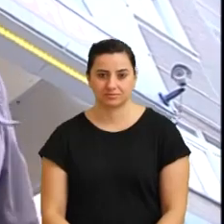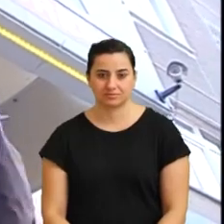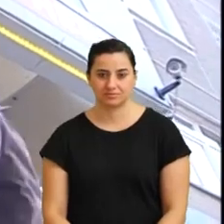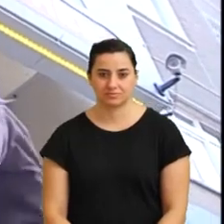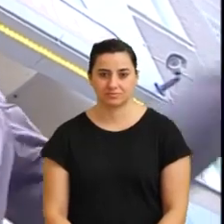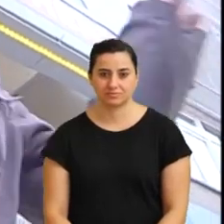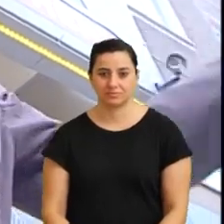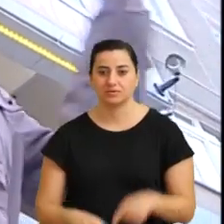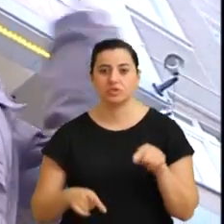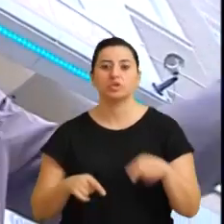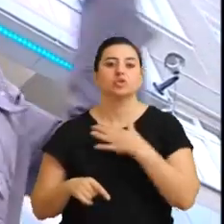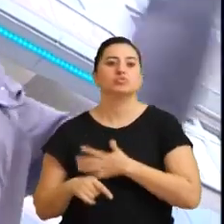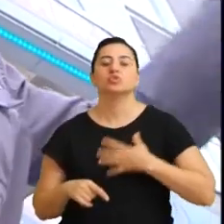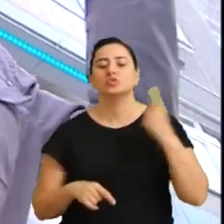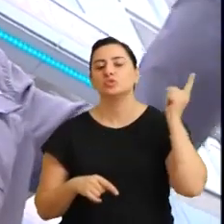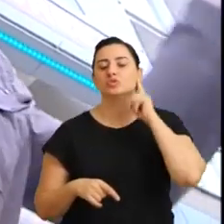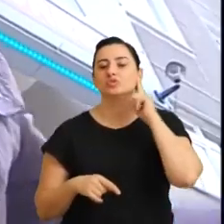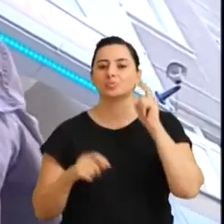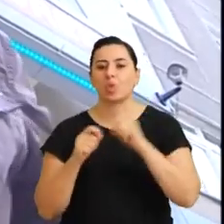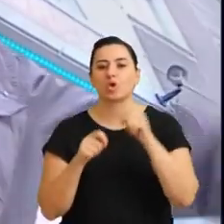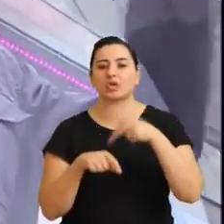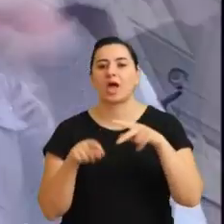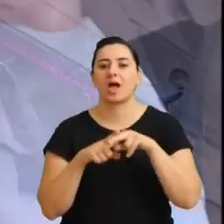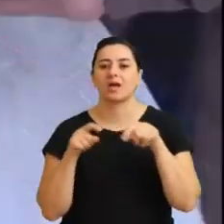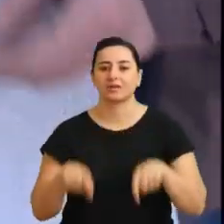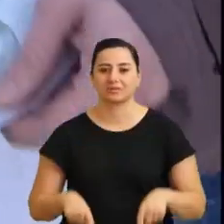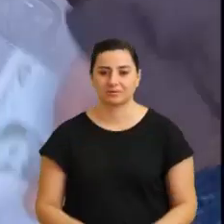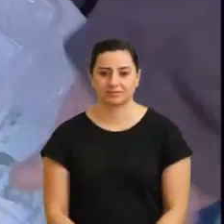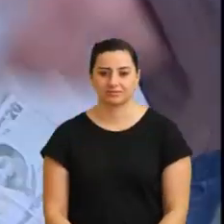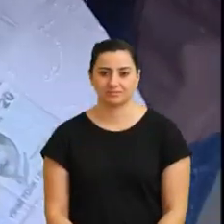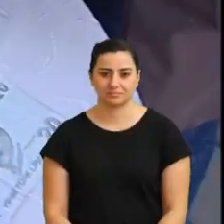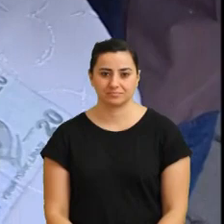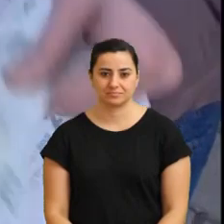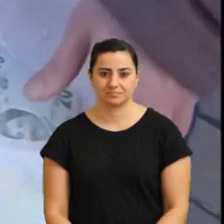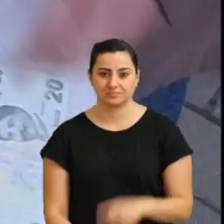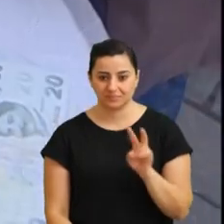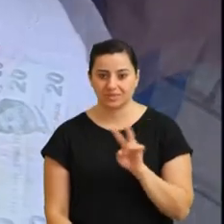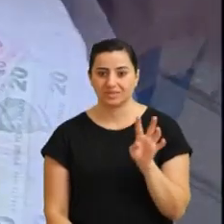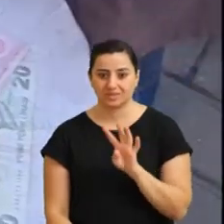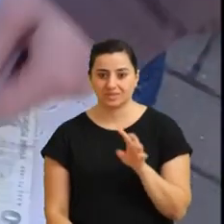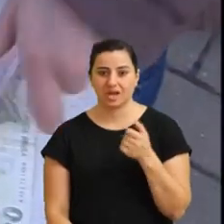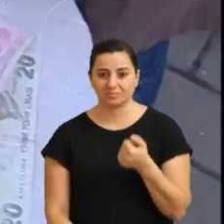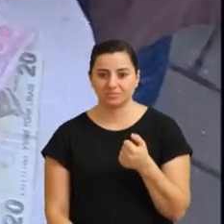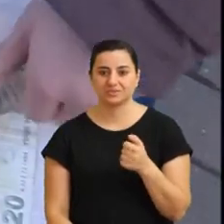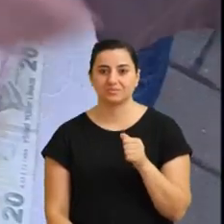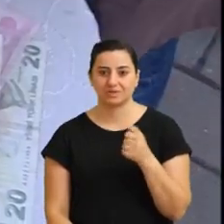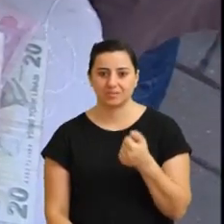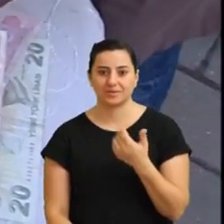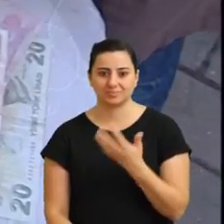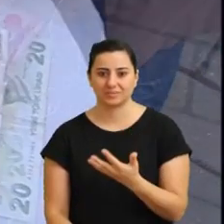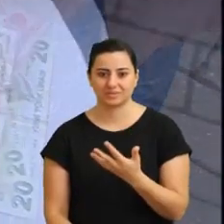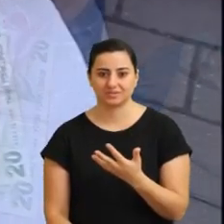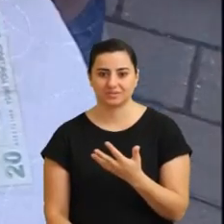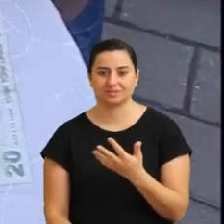burada. Bursa'nın meşhur içeceği boza burada. Gelin. 20, 40, 60,